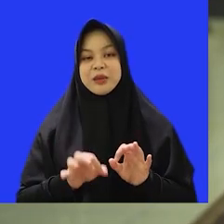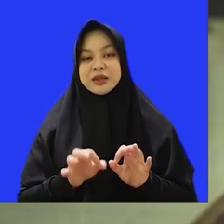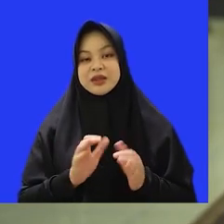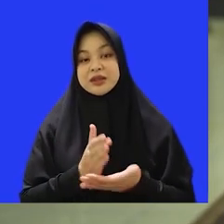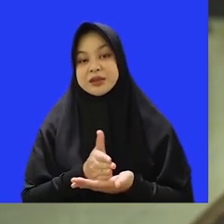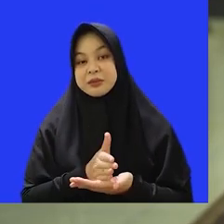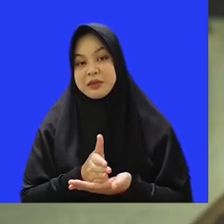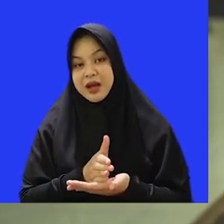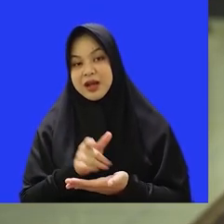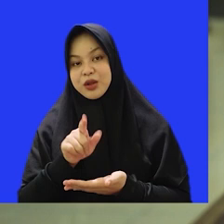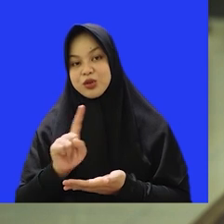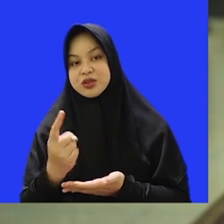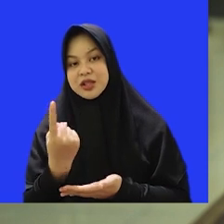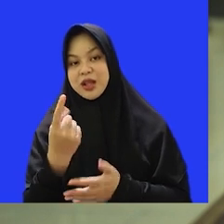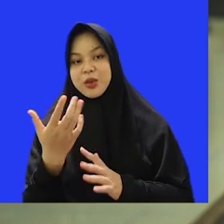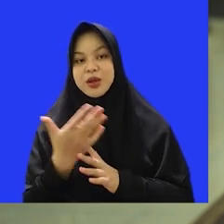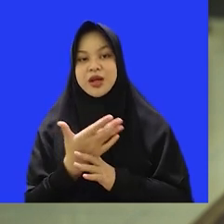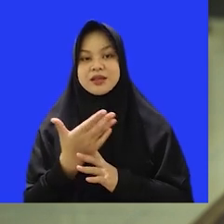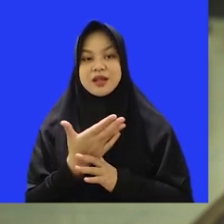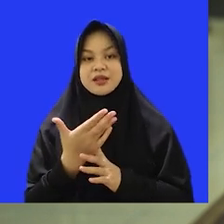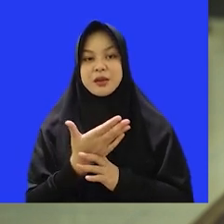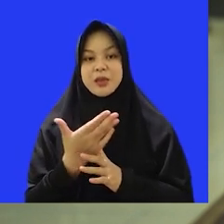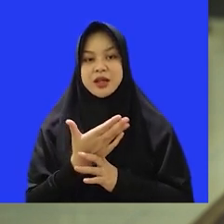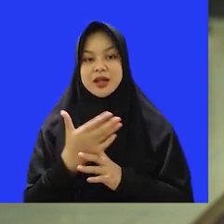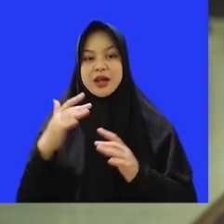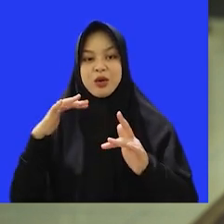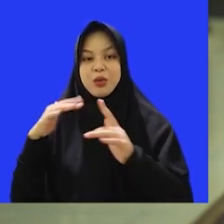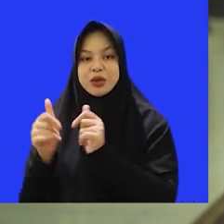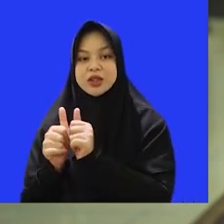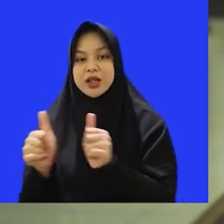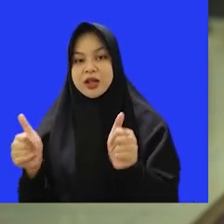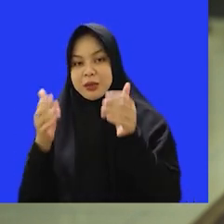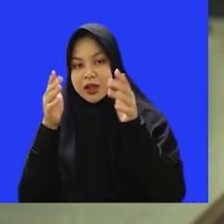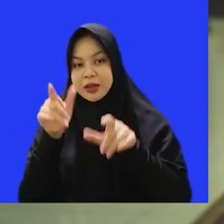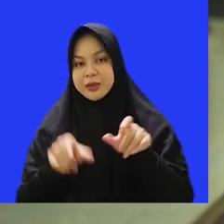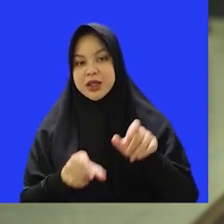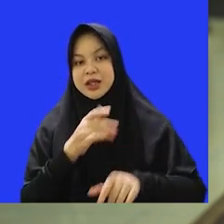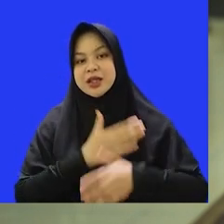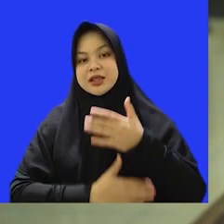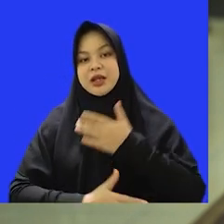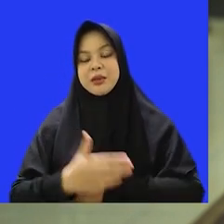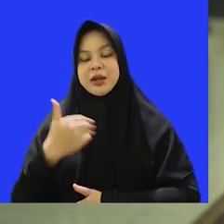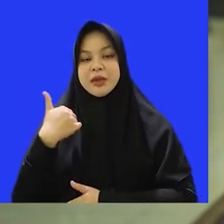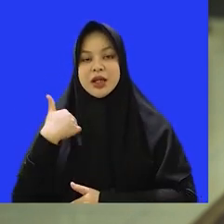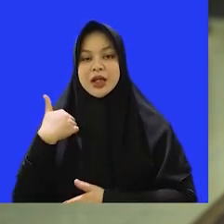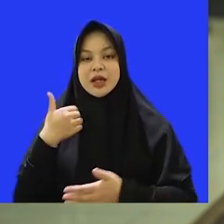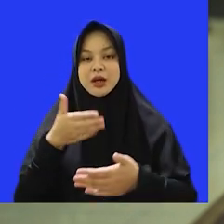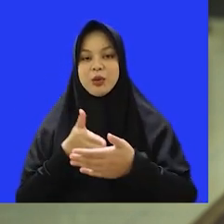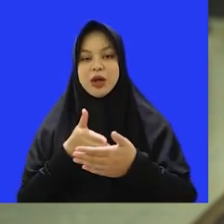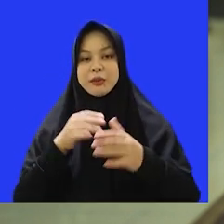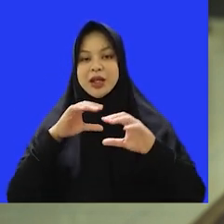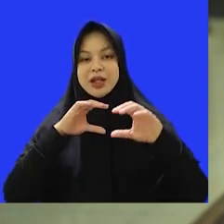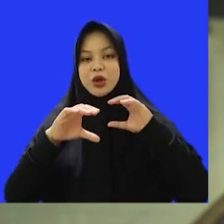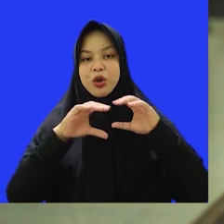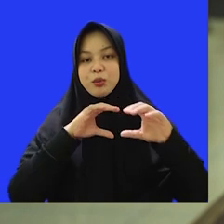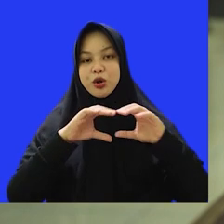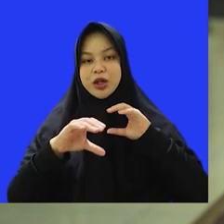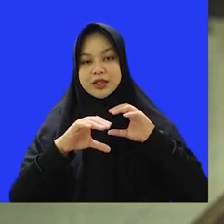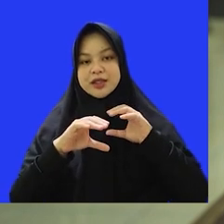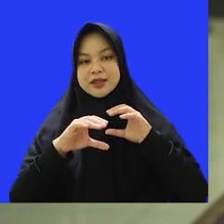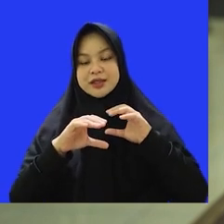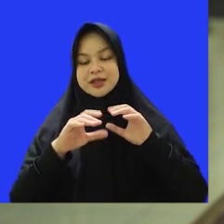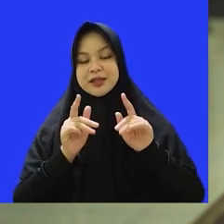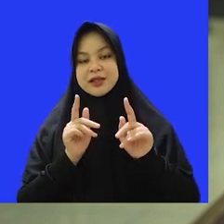Penerjemah merupakan salah satu wujud aksesibilitas dan akomodasi yang layak bagi disabilitas yang memiliki hambatan